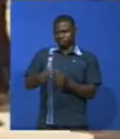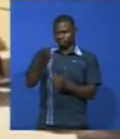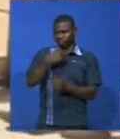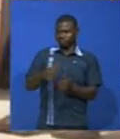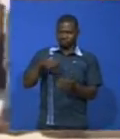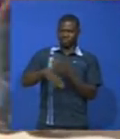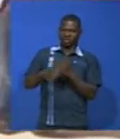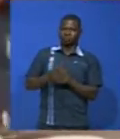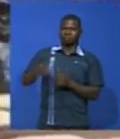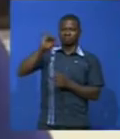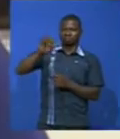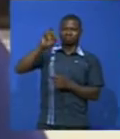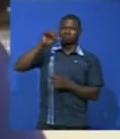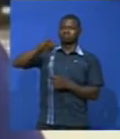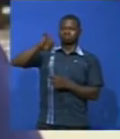israélienne.